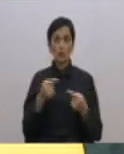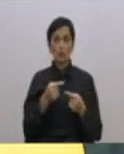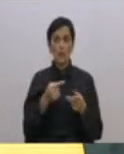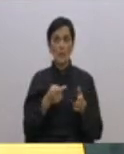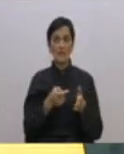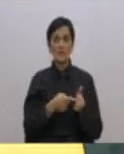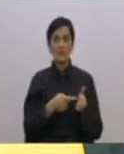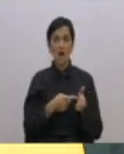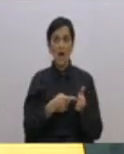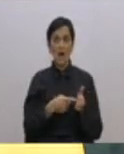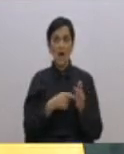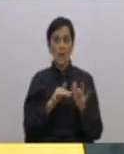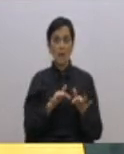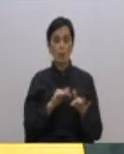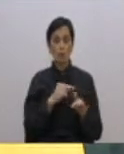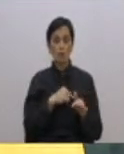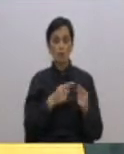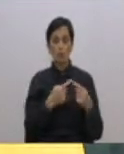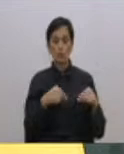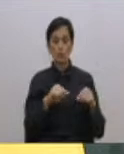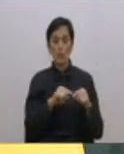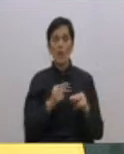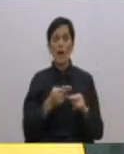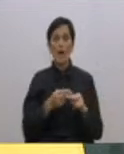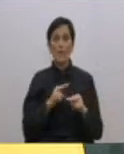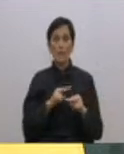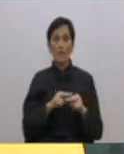საგამოძიებო უწყებას. ესეც პრინციპში არის